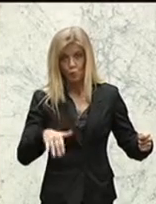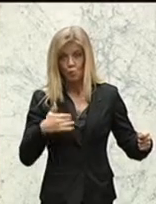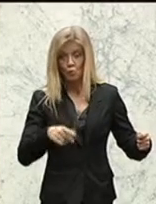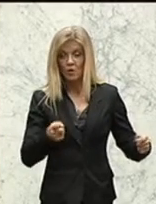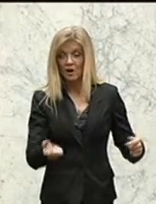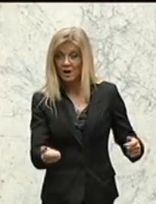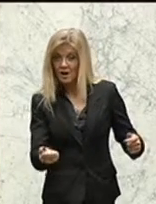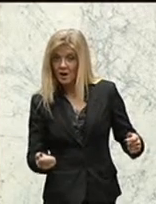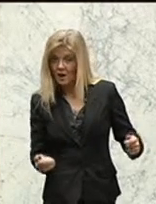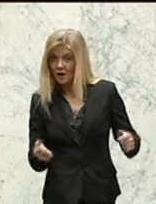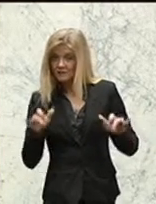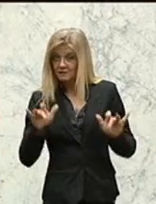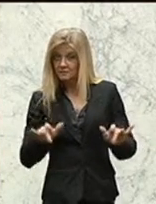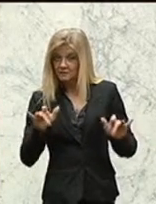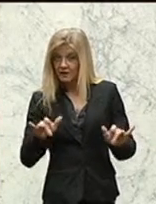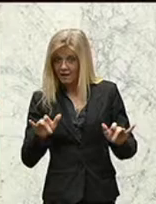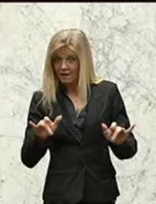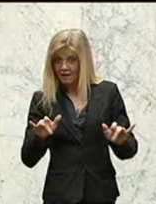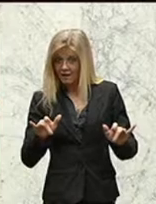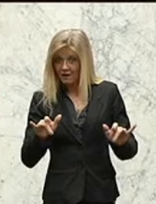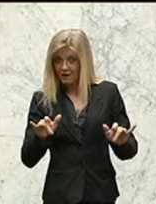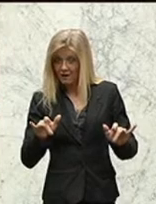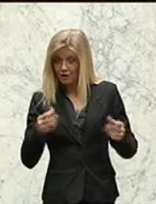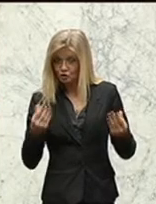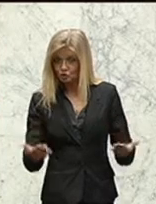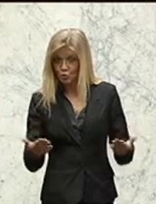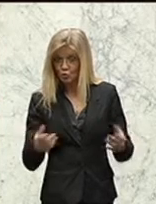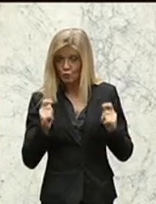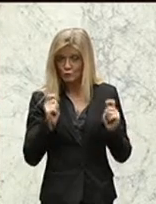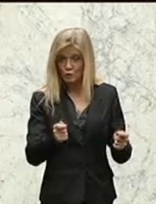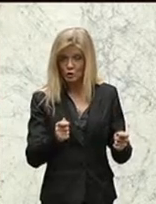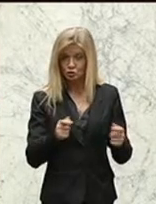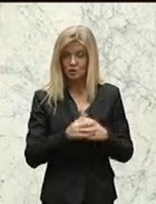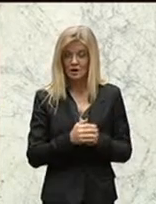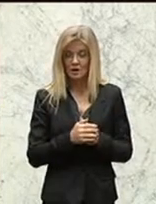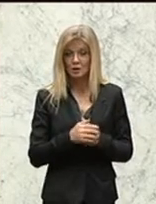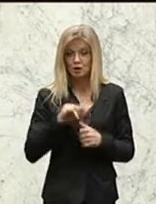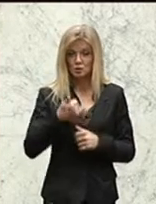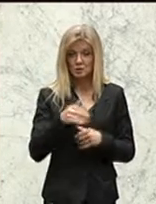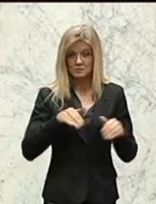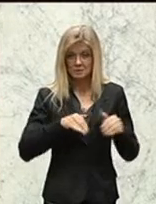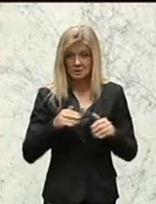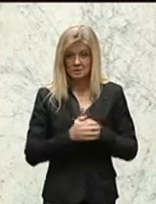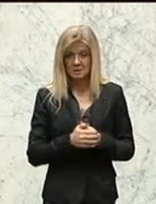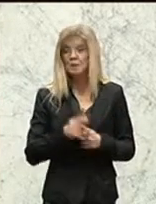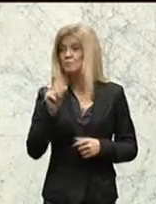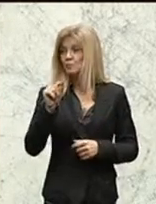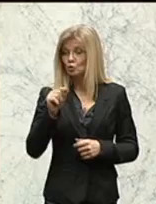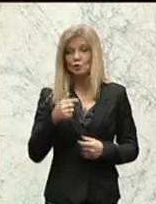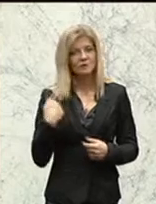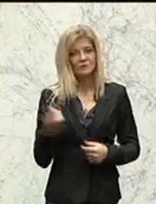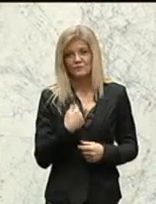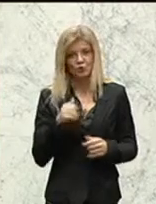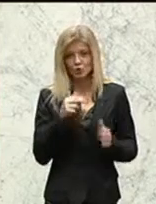Hoffnung ist noch nicht aufgegeben, dass wir unsere Organe besser schützen. Und eins kann ich Ihnen gleich versprechen, meine